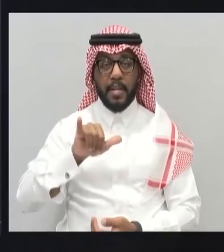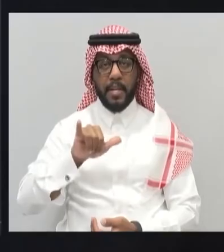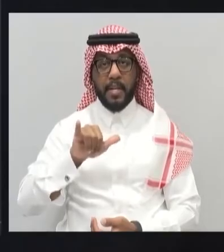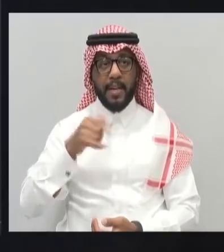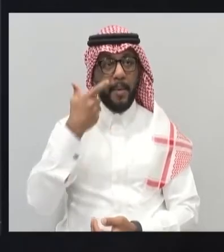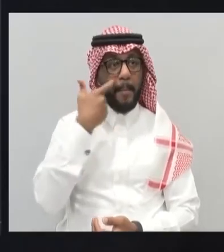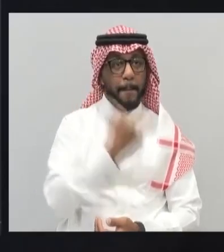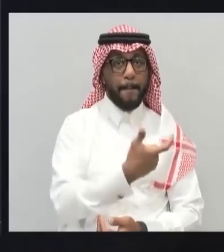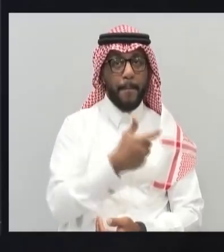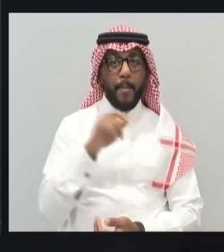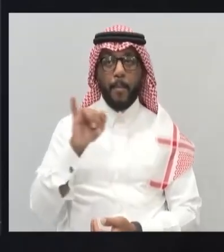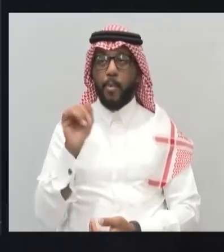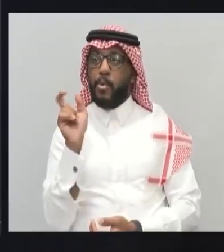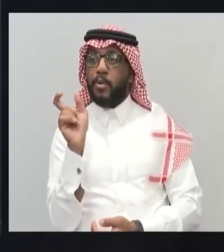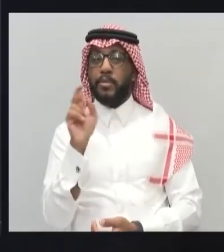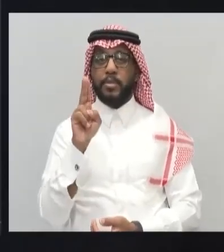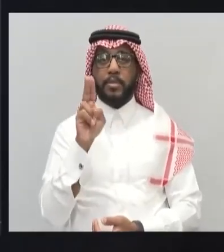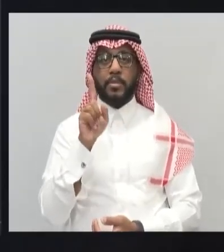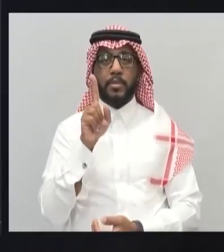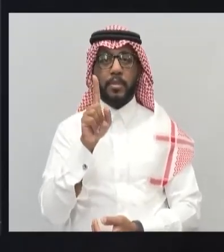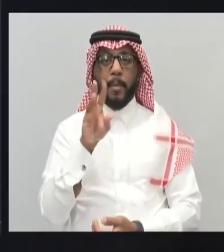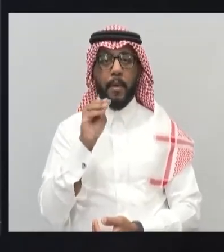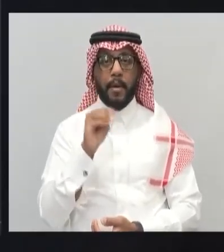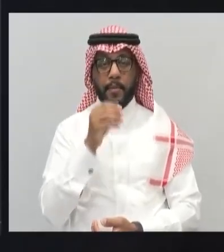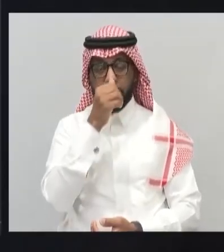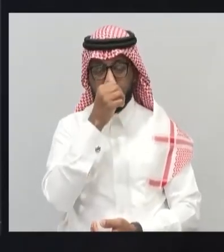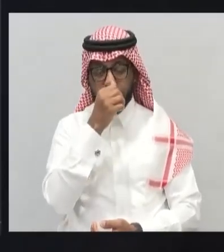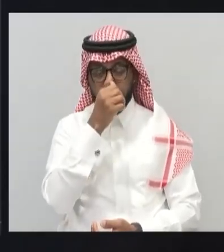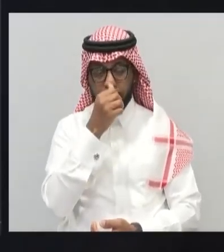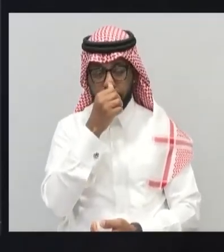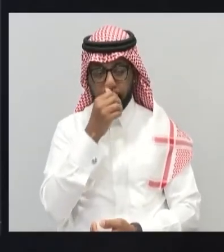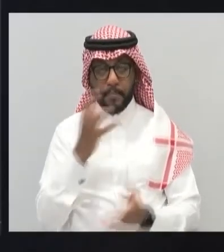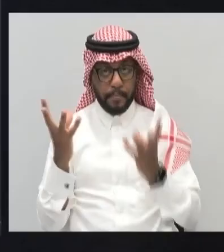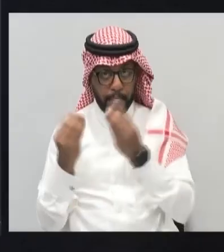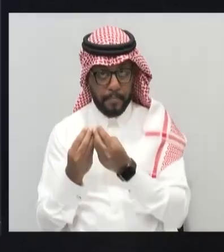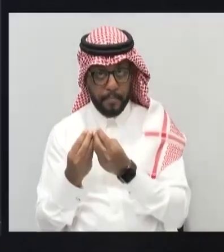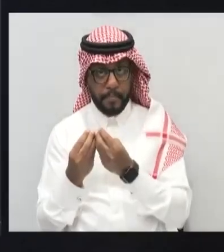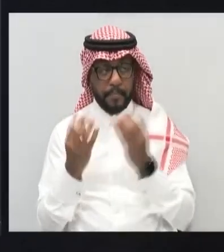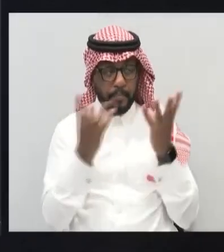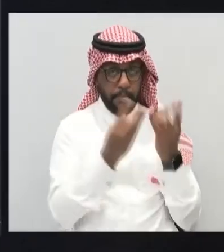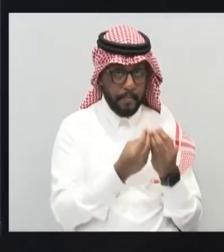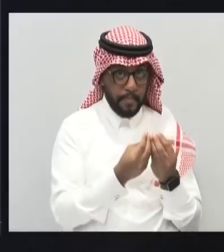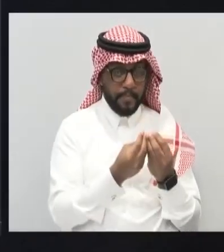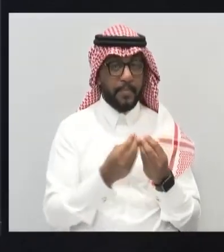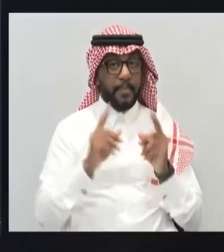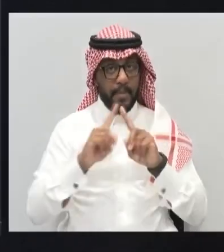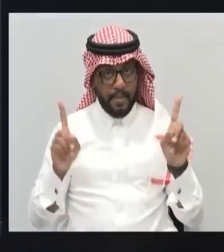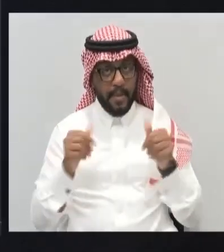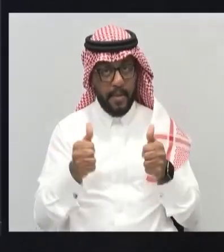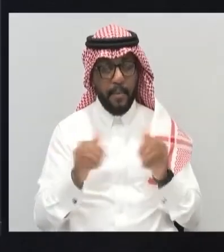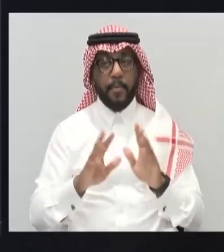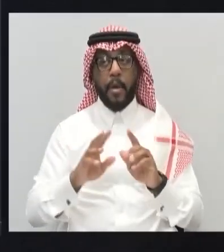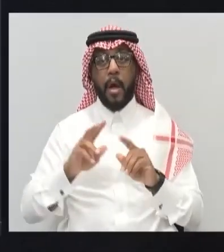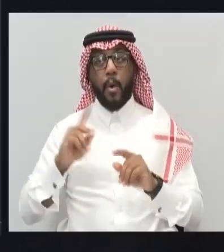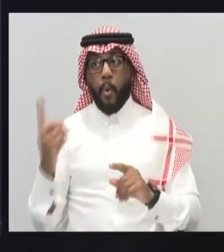اذا تستطيع ان تجعل هذه الكلمه جمع كما جاء في الحال فتقول سمع المصلون